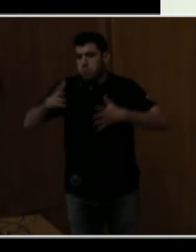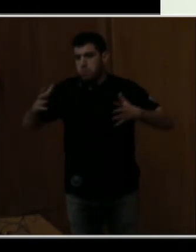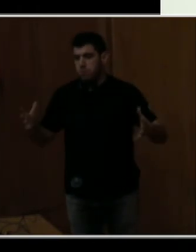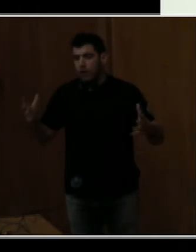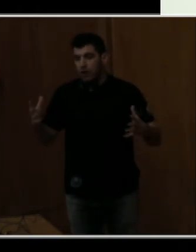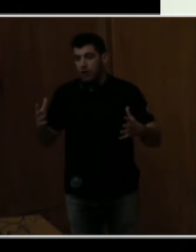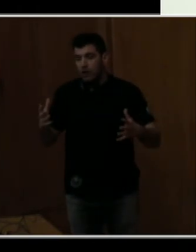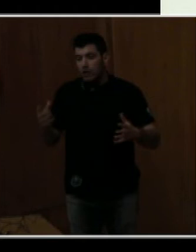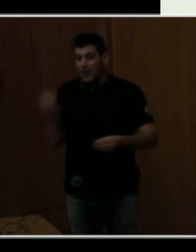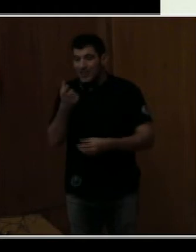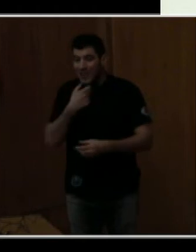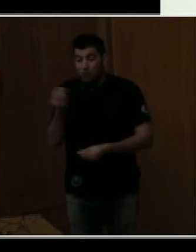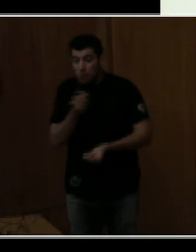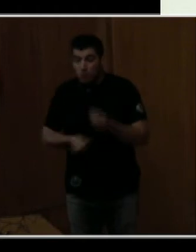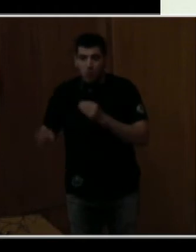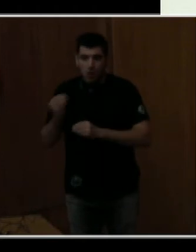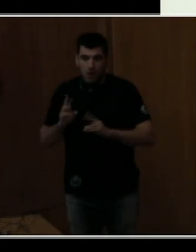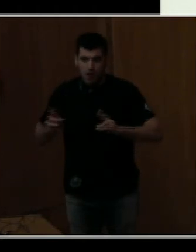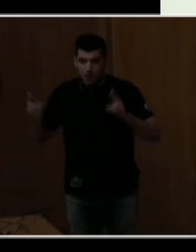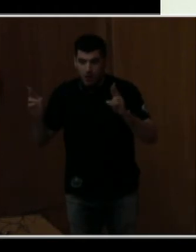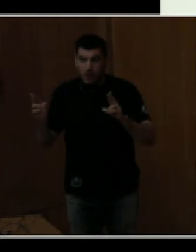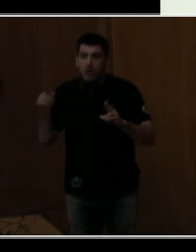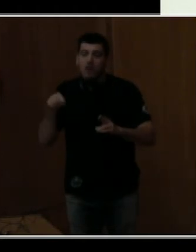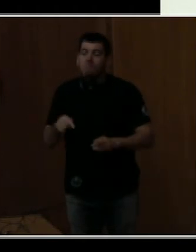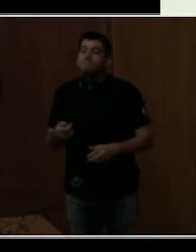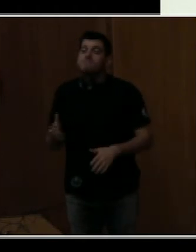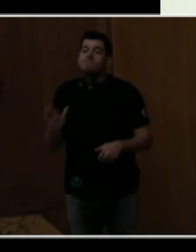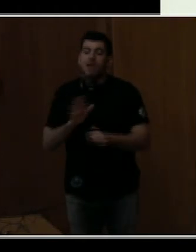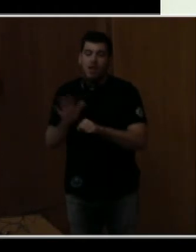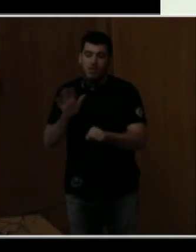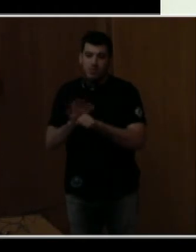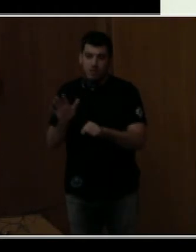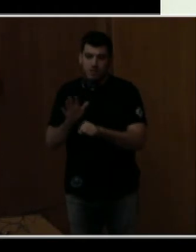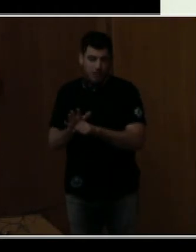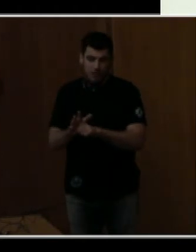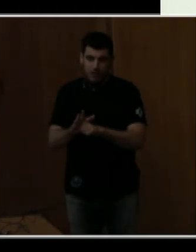χρόνο με το χρόνο, δεν φτάνει η σύνδεση υπολογιστικών